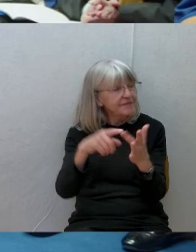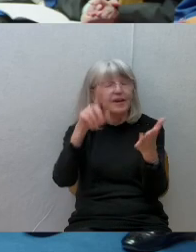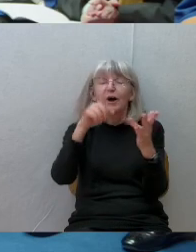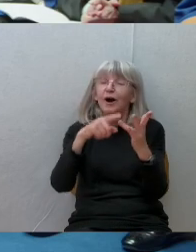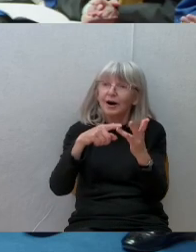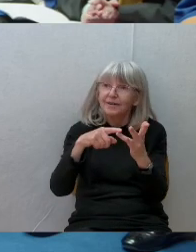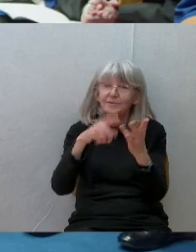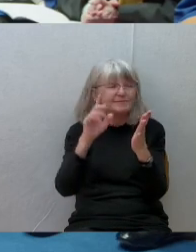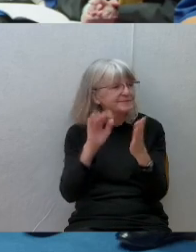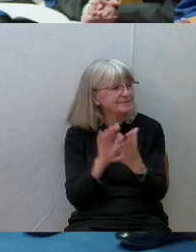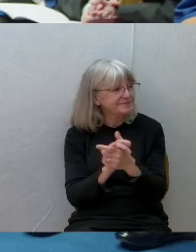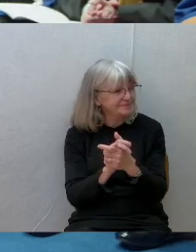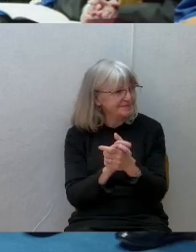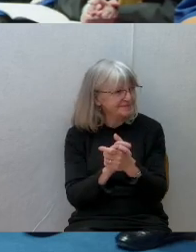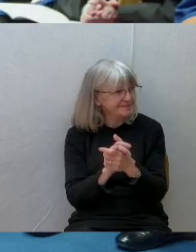Tratmi Nguyen.